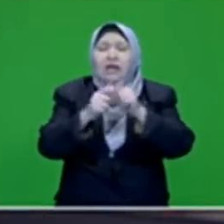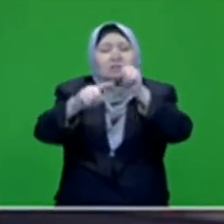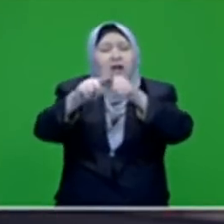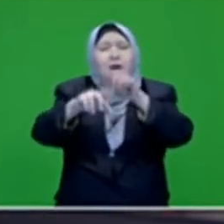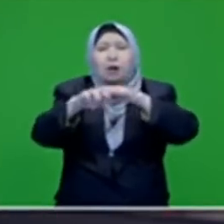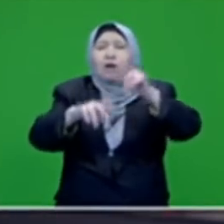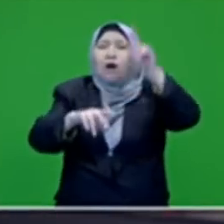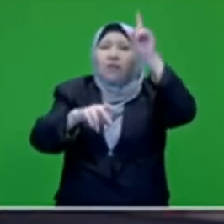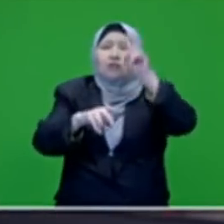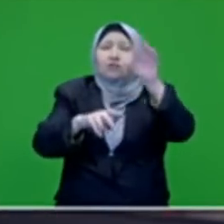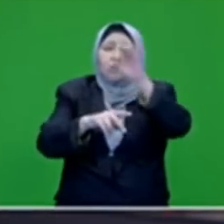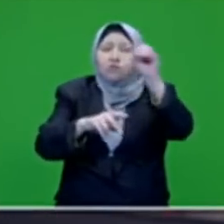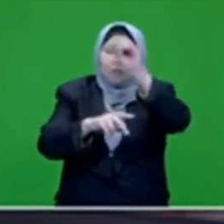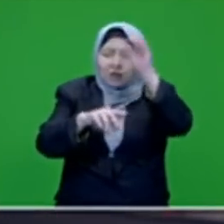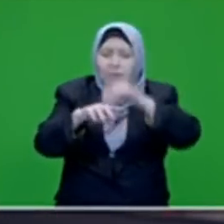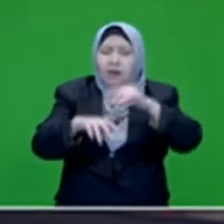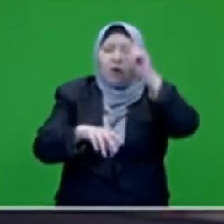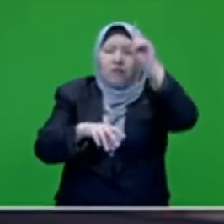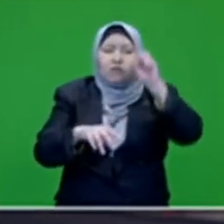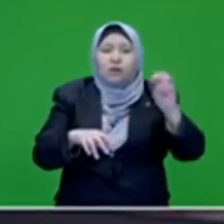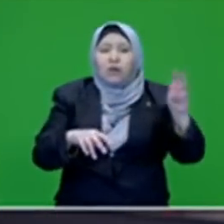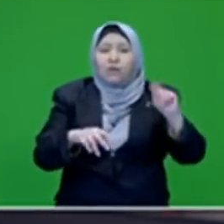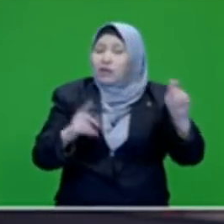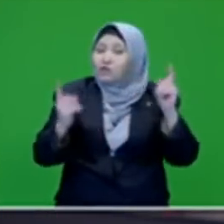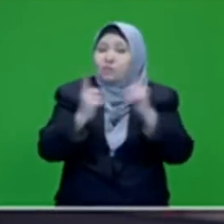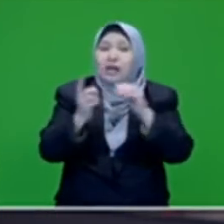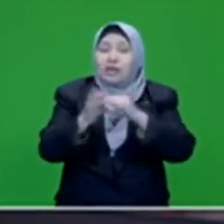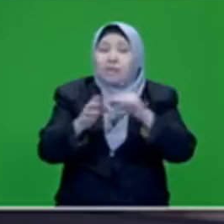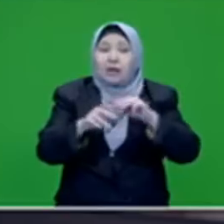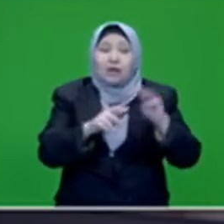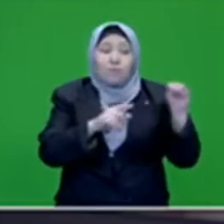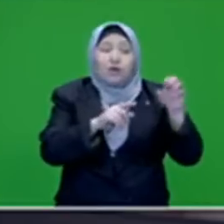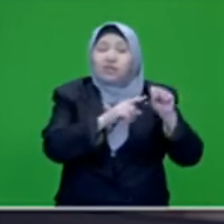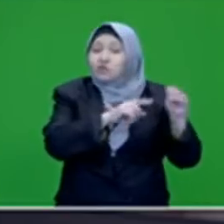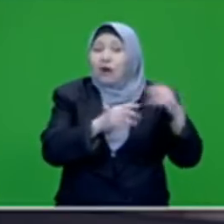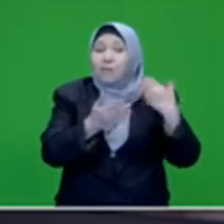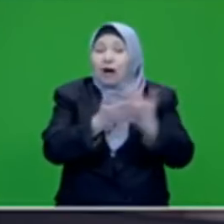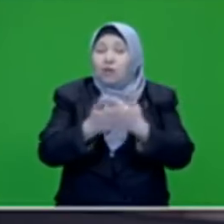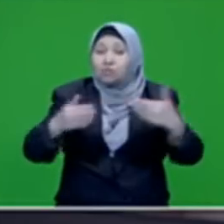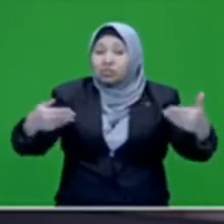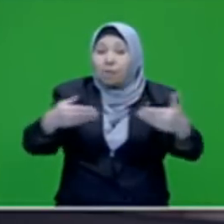100% 100% kepada Allah Subhanahu taala. Bertemu lagi pada halaman baru menyambung kisah